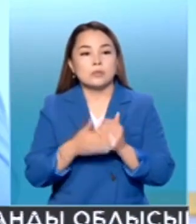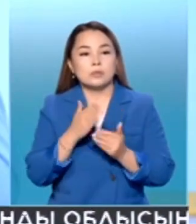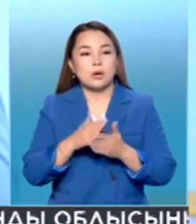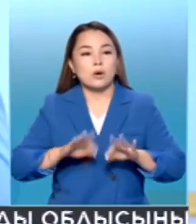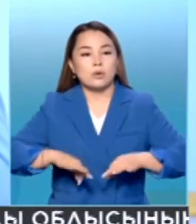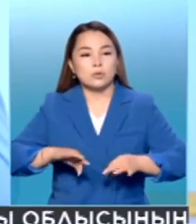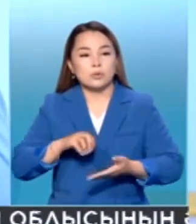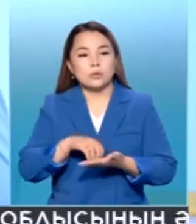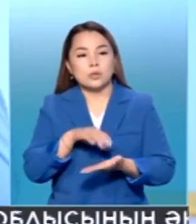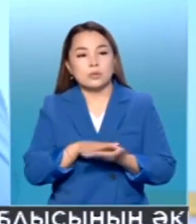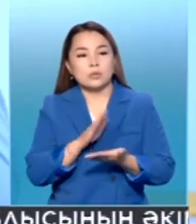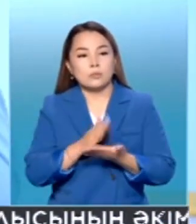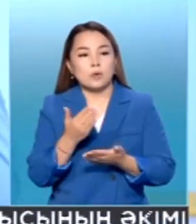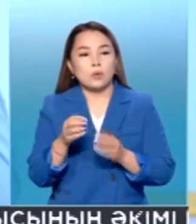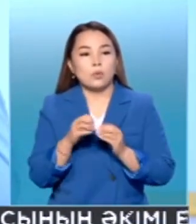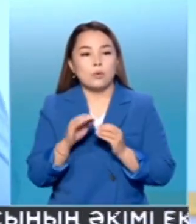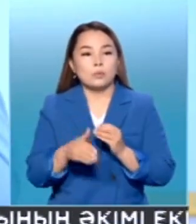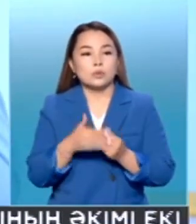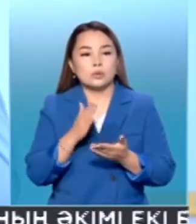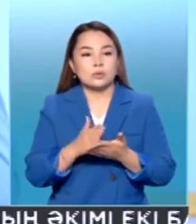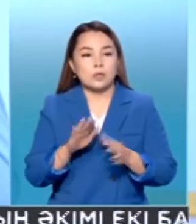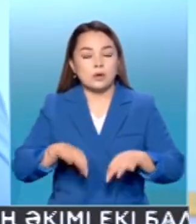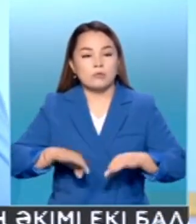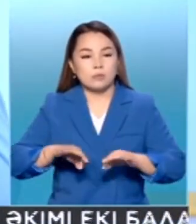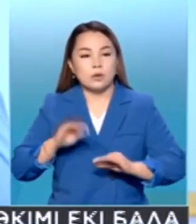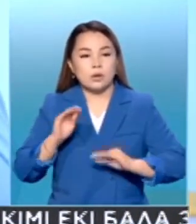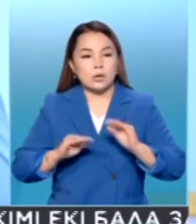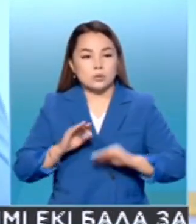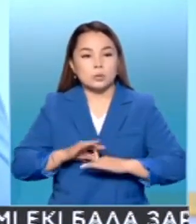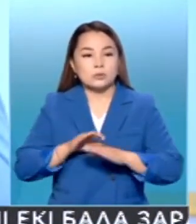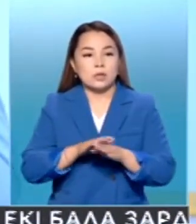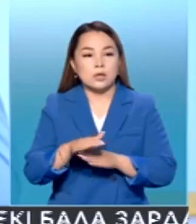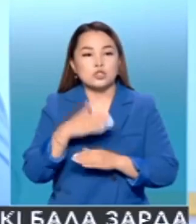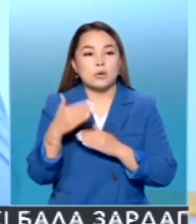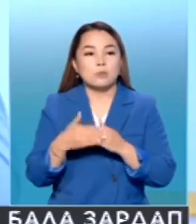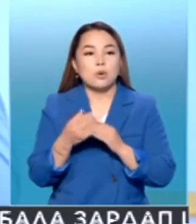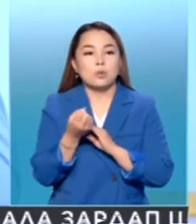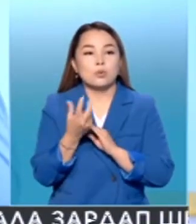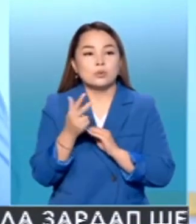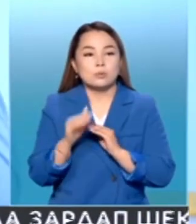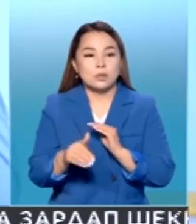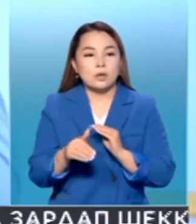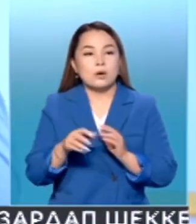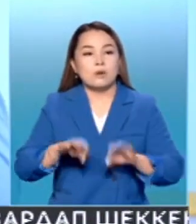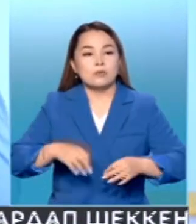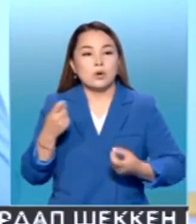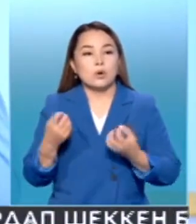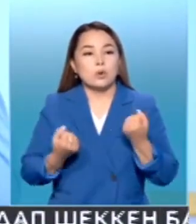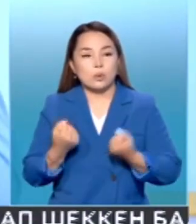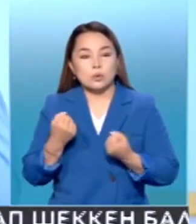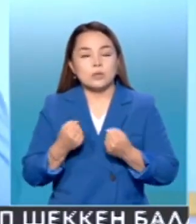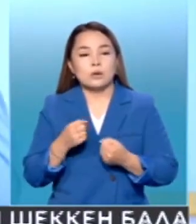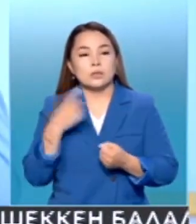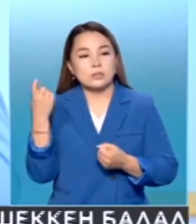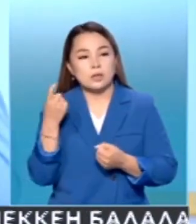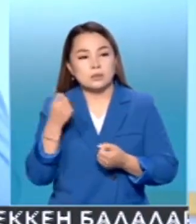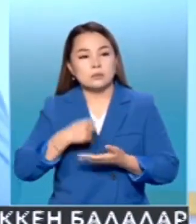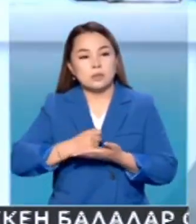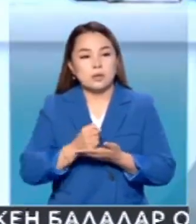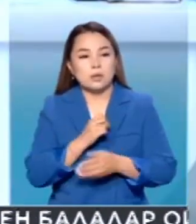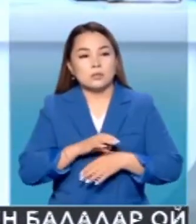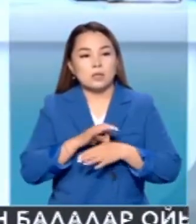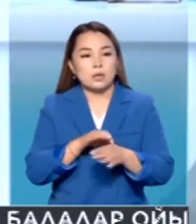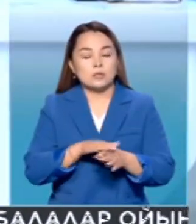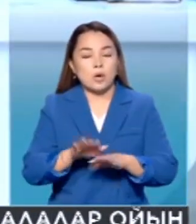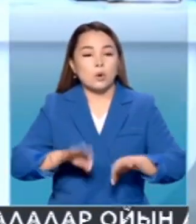автокөлік тіркелген. Оның 10 мыңға жуығы автоконструктор. Шамамен 13 мың автокөлік иесінің өтініші алдын ала мақұлданған. Жақын арада